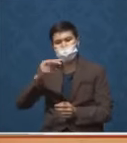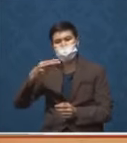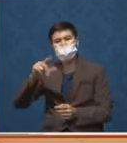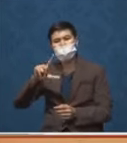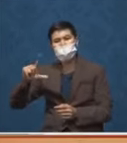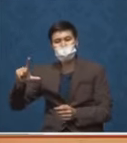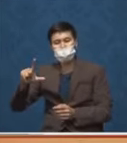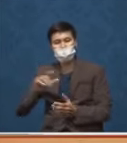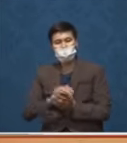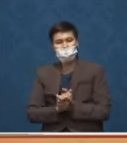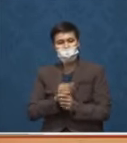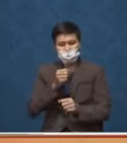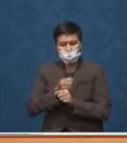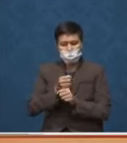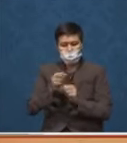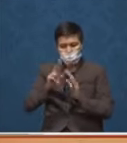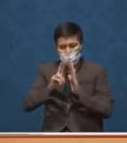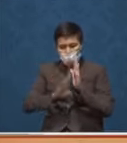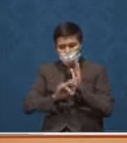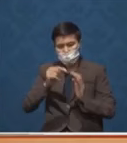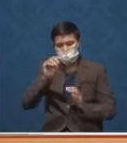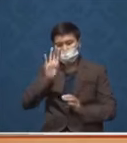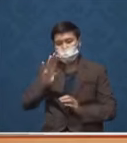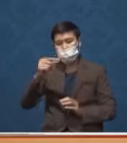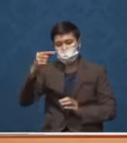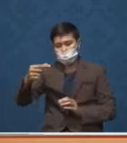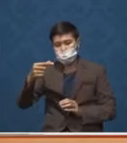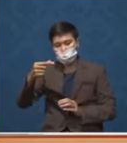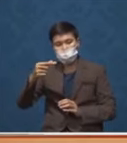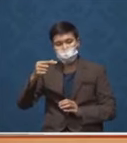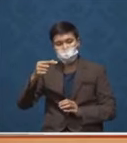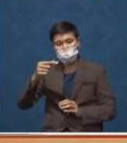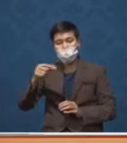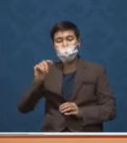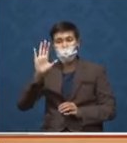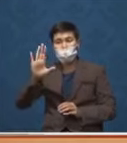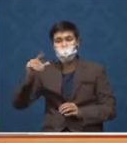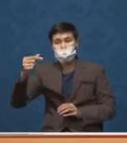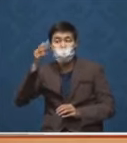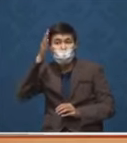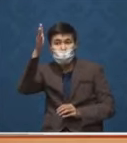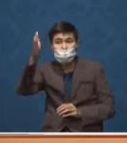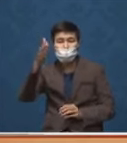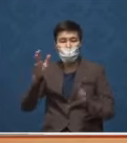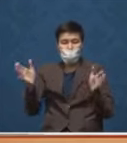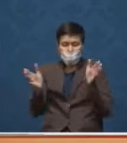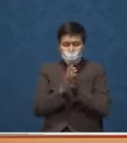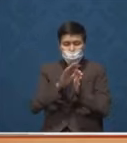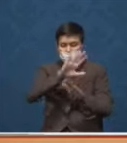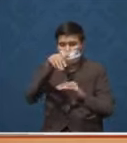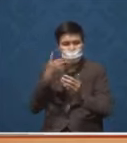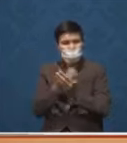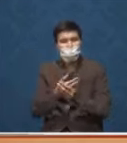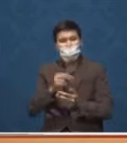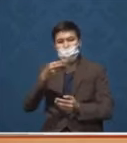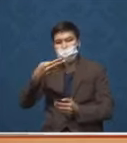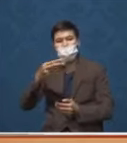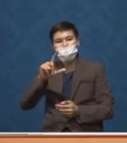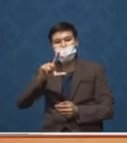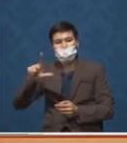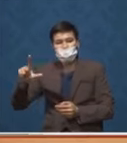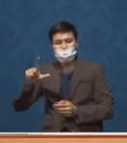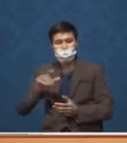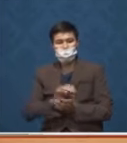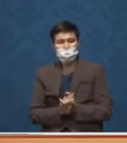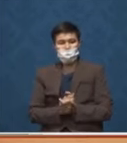โอเปอเรเตอร์หนึ่งเนี่ยในการทำระบบ 4G ที่ผ่านมาหรือจะไป 5G ในอนาคตซึ่งเงินเหล่านี้รวมๆมันหลายหมื่นล้านบาทเนี่ยก็เป็นต้นทุนที่ต้องสะ